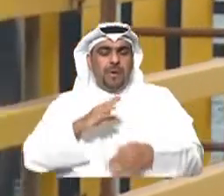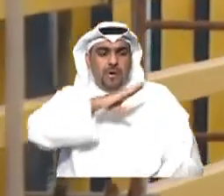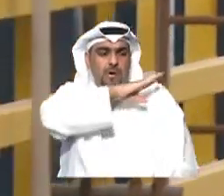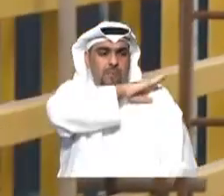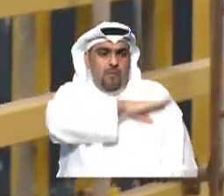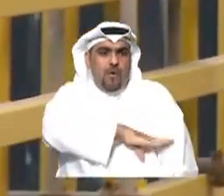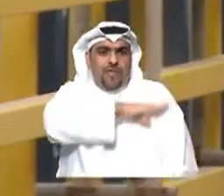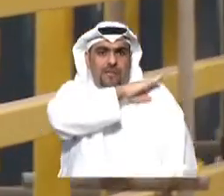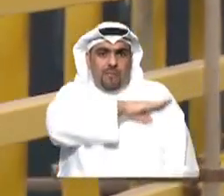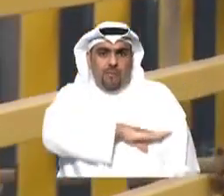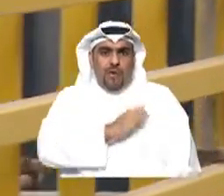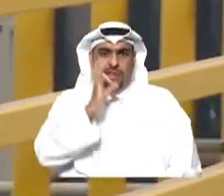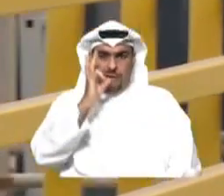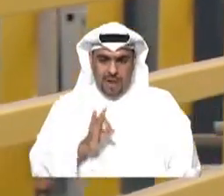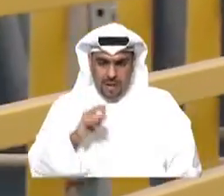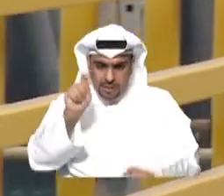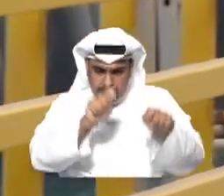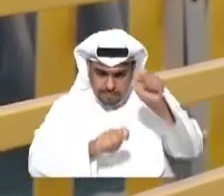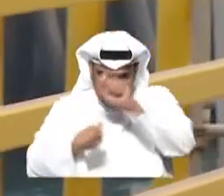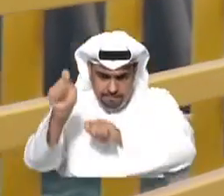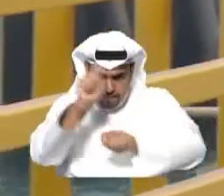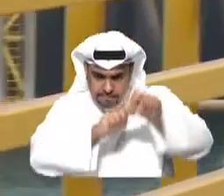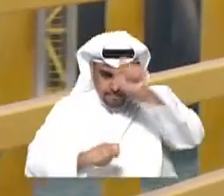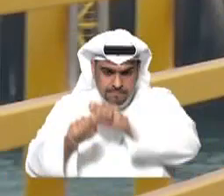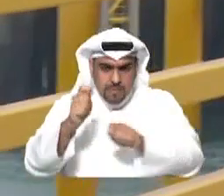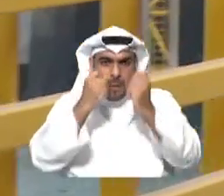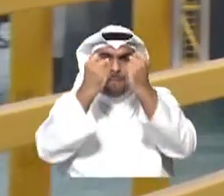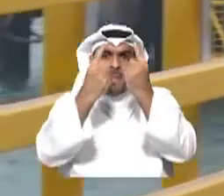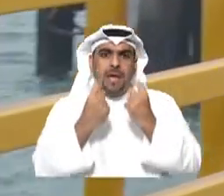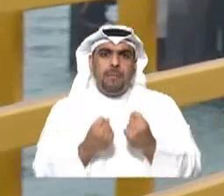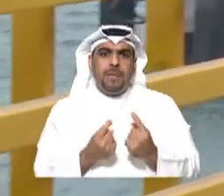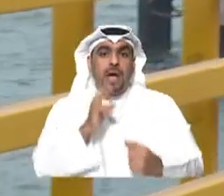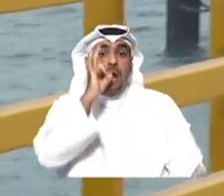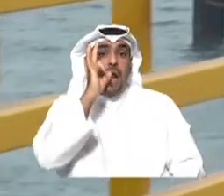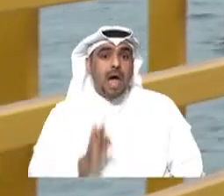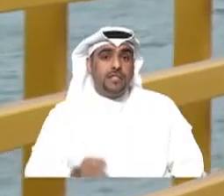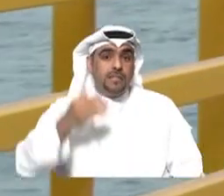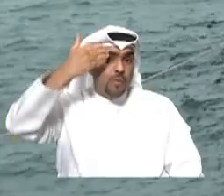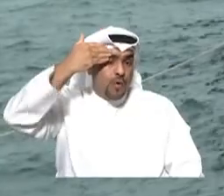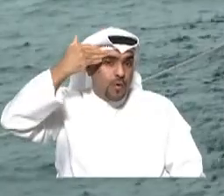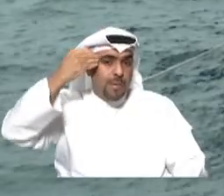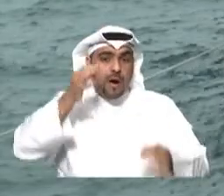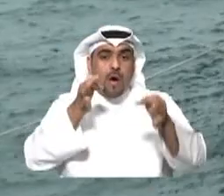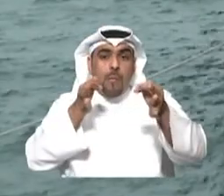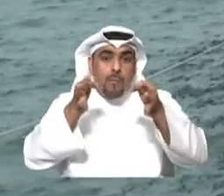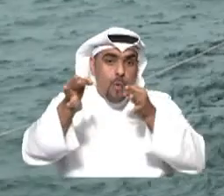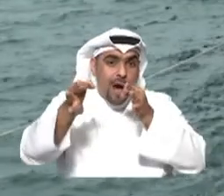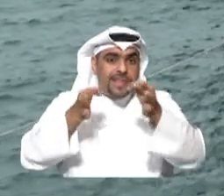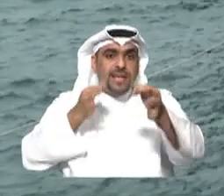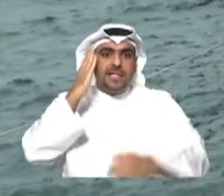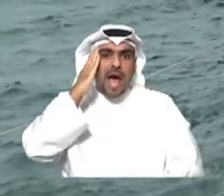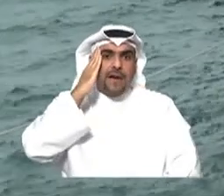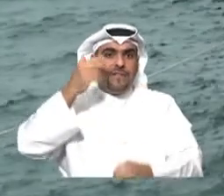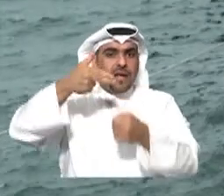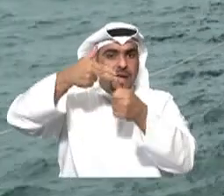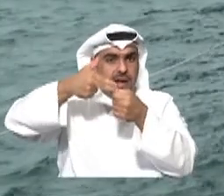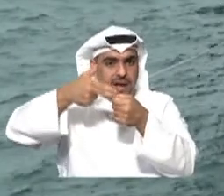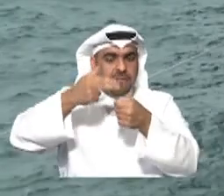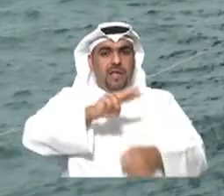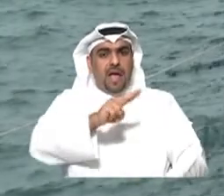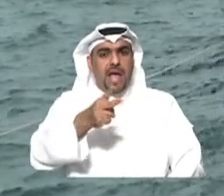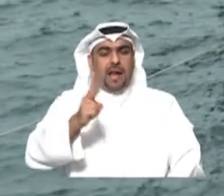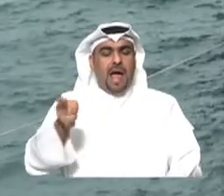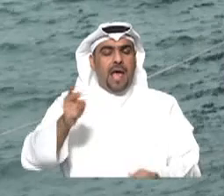كيبك عندنا نخبة من العاملين الكويتيين اللي هم مهيئين جدا لتشغيل هذه